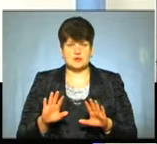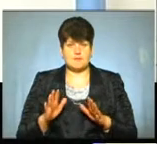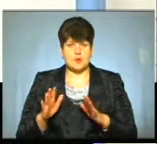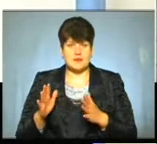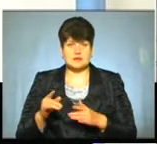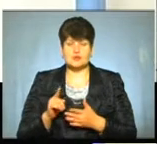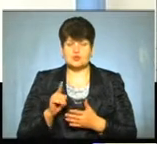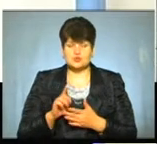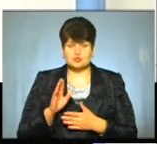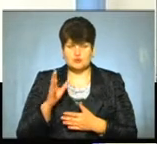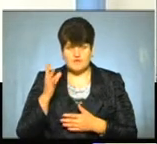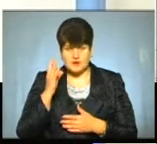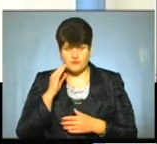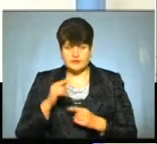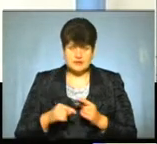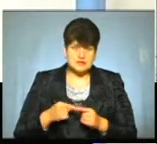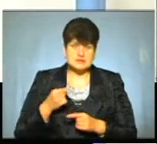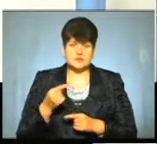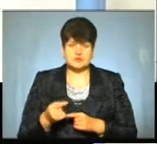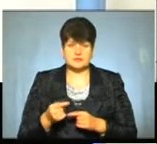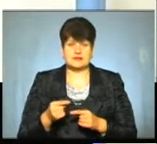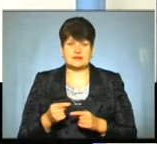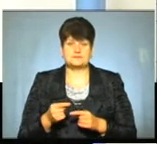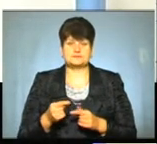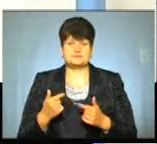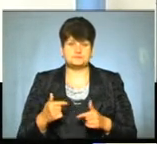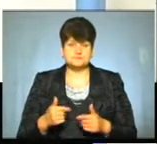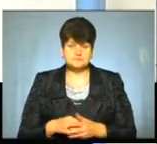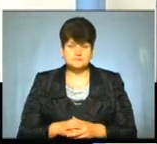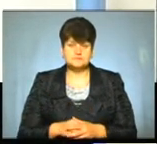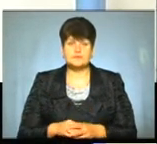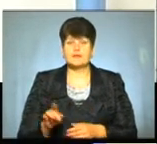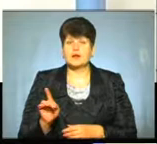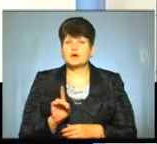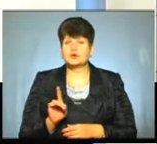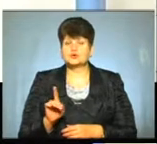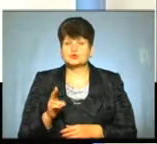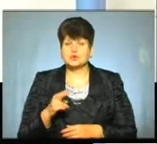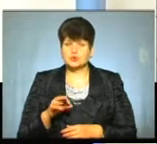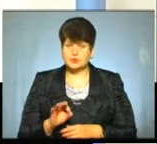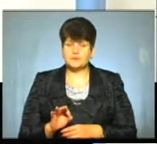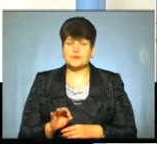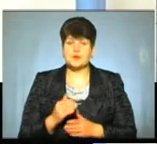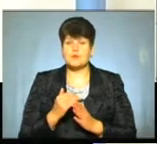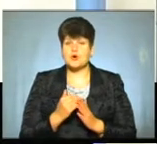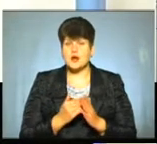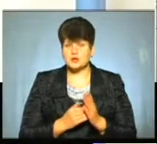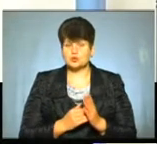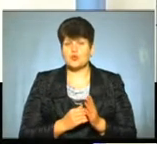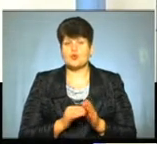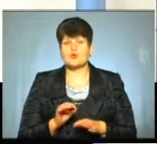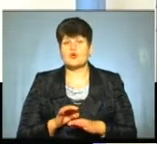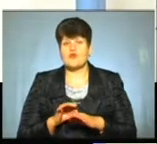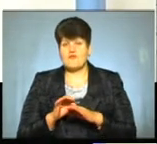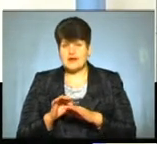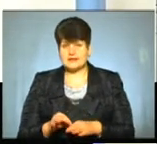моменти, і їх обов'язково буде враховано в наступних сесіях. Щодо порядку проведення